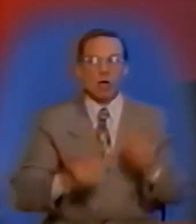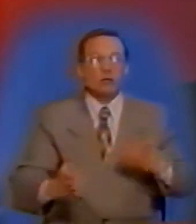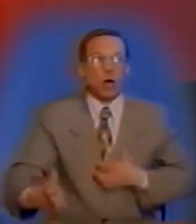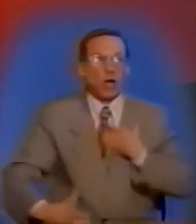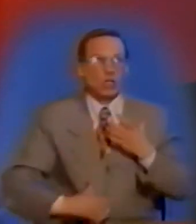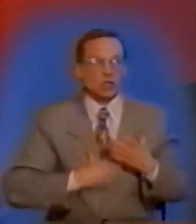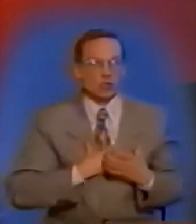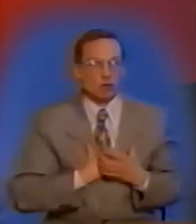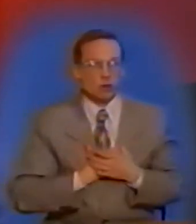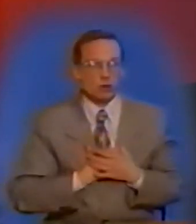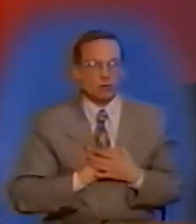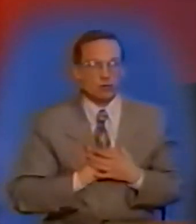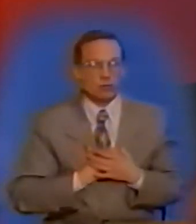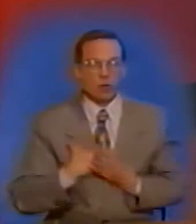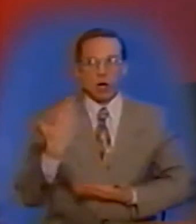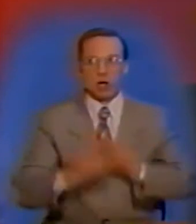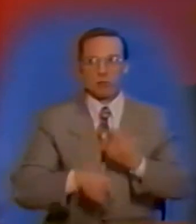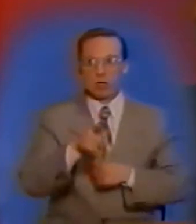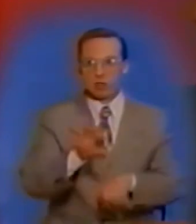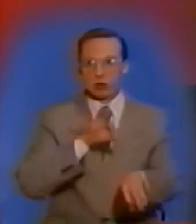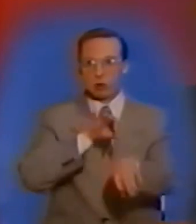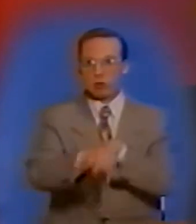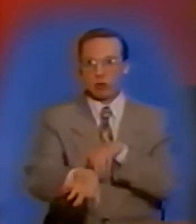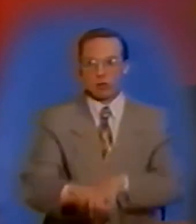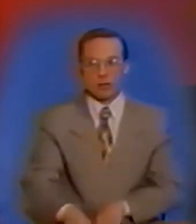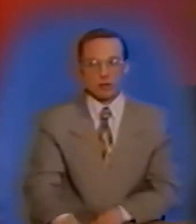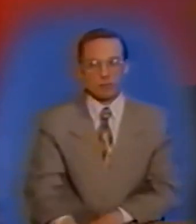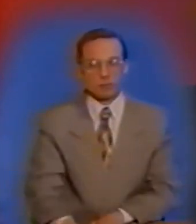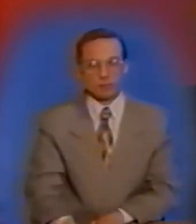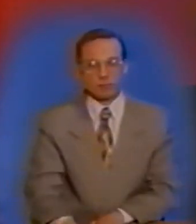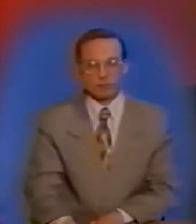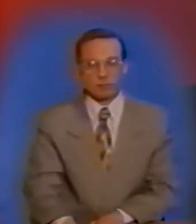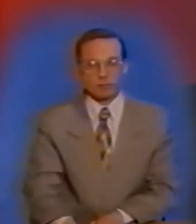agresyvus, arba jisai nuskriaustas.